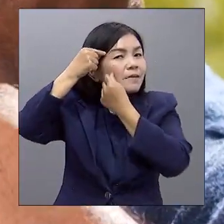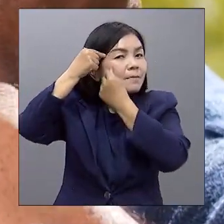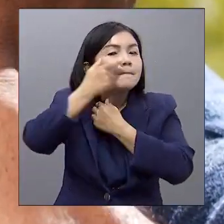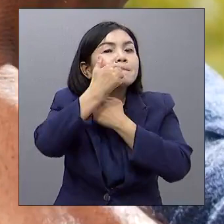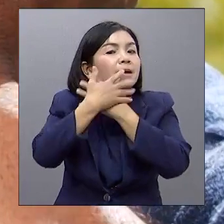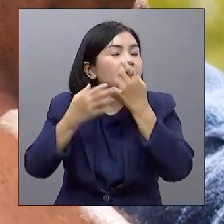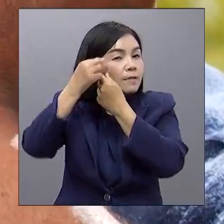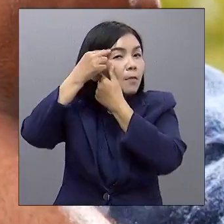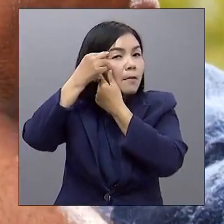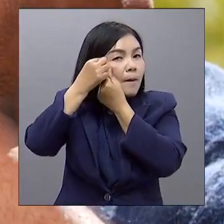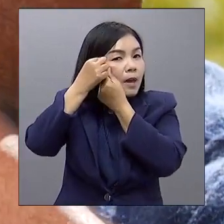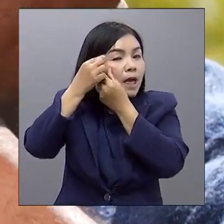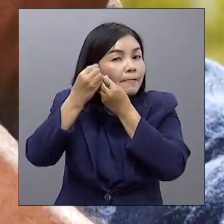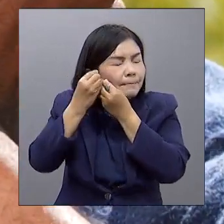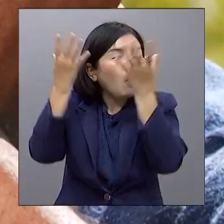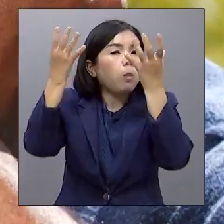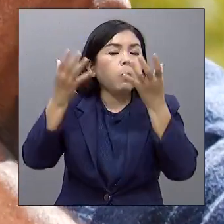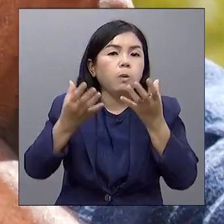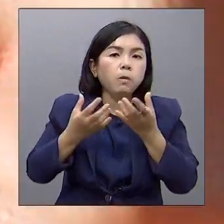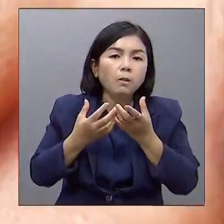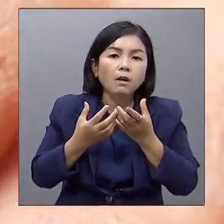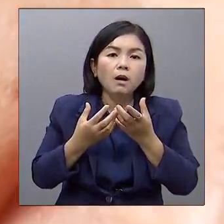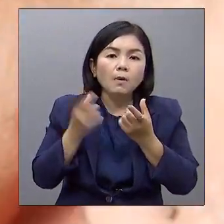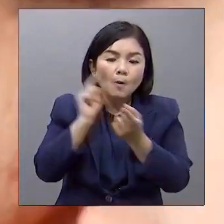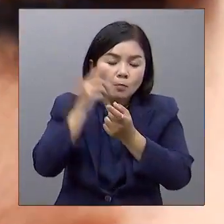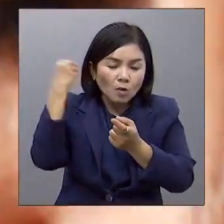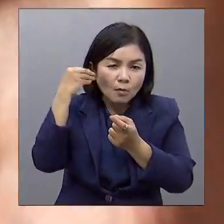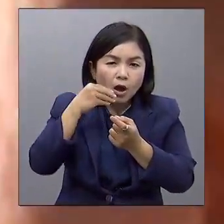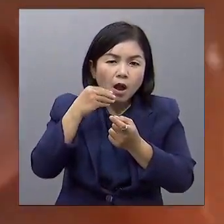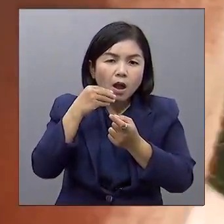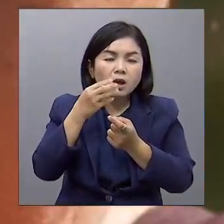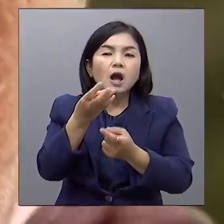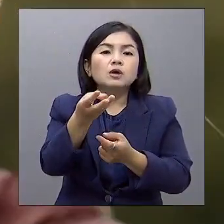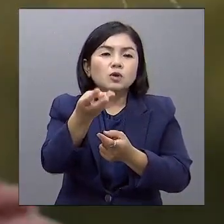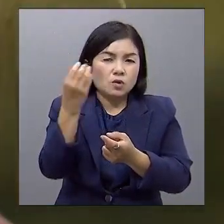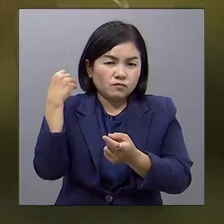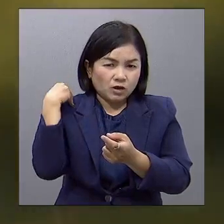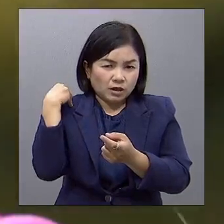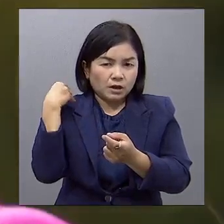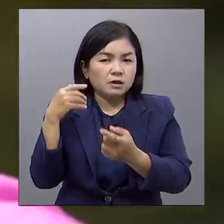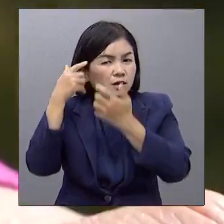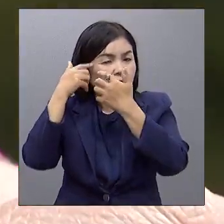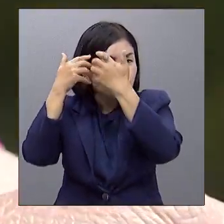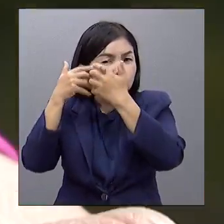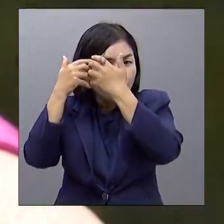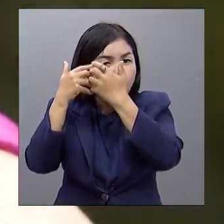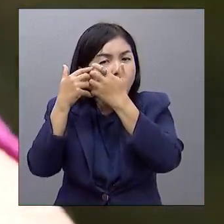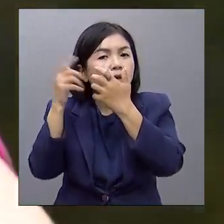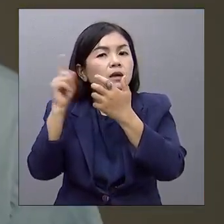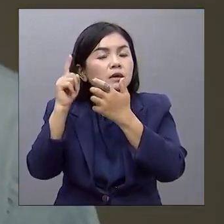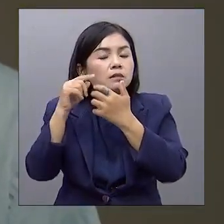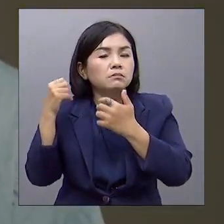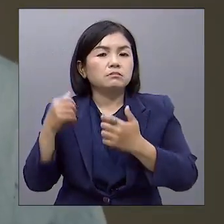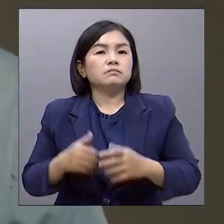างว่าเจอนะครับแต่ถามว่าเจอบ่อยไหมไม่บ่อยแล้วก็ไม่ใช่อาการหมายถึงว่าภาวะปกติของสมองที่จะเกิดขึ้นส่วนใหญ่มันจะเป็นเรื่องของพวกสมองบวมมาก